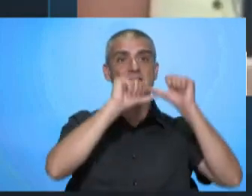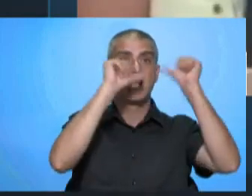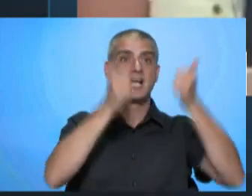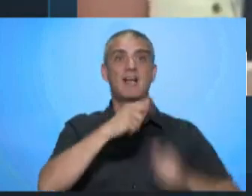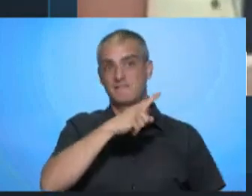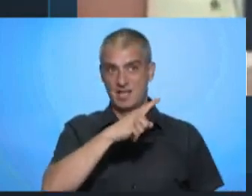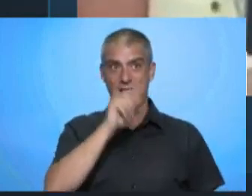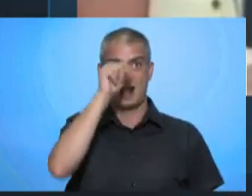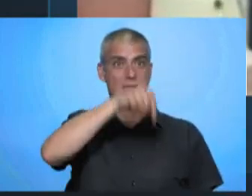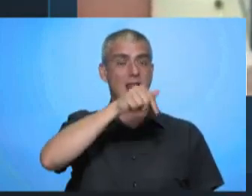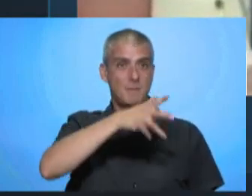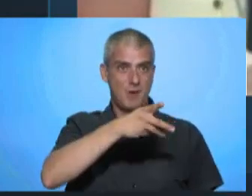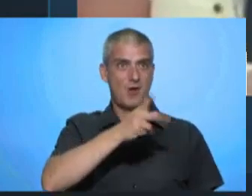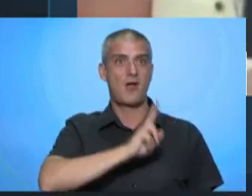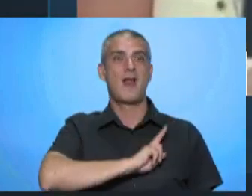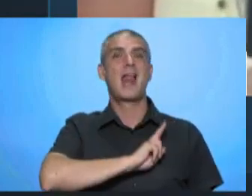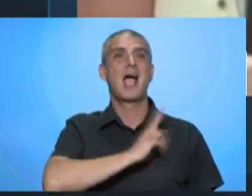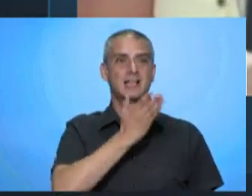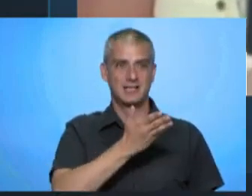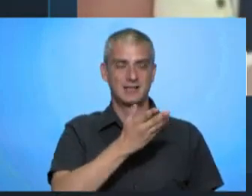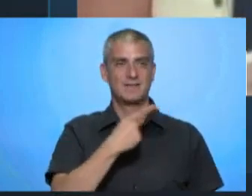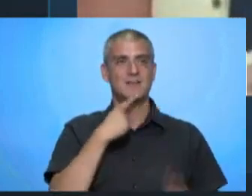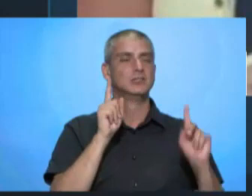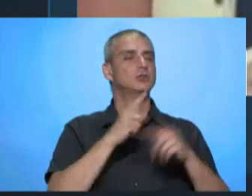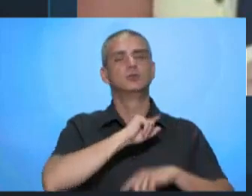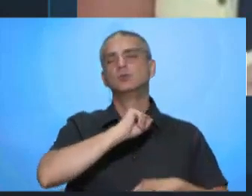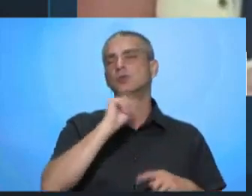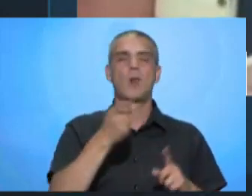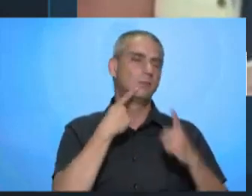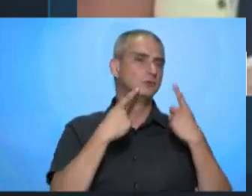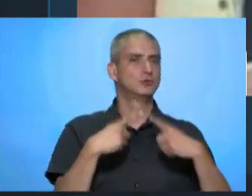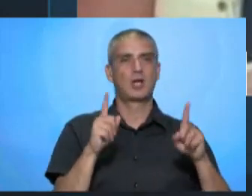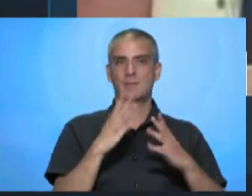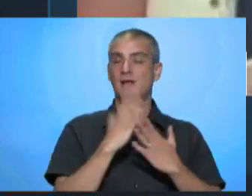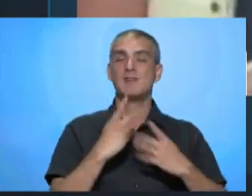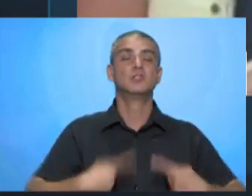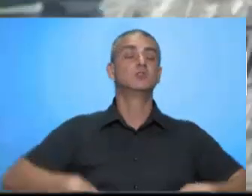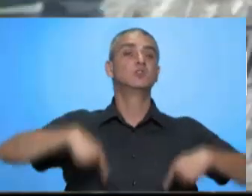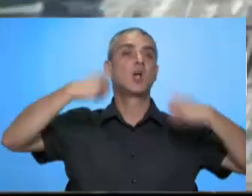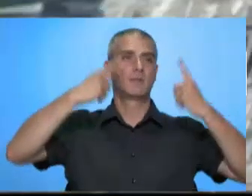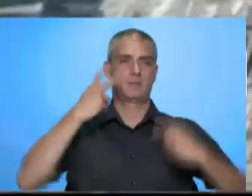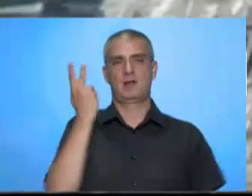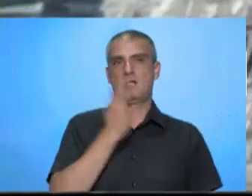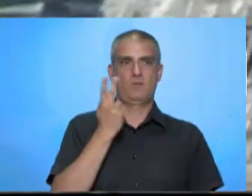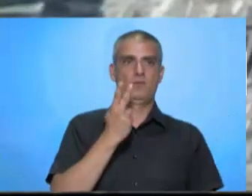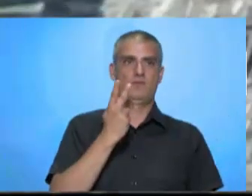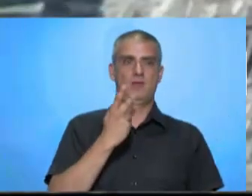העולם לכאן, לאנגליה, והשיר שכולם מזמזמים פה כבר יום שלם, זה כמובן football is coming